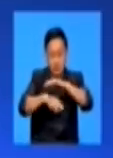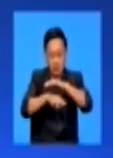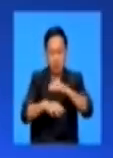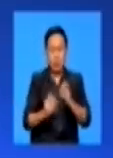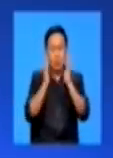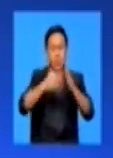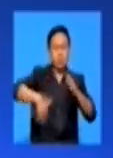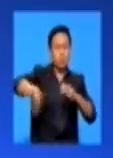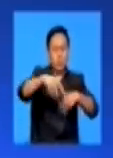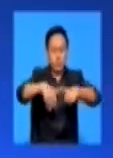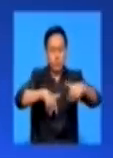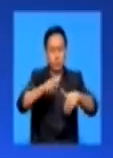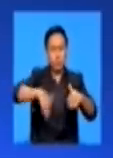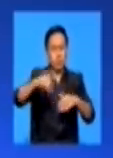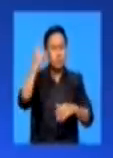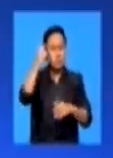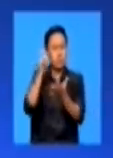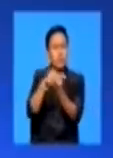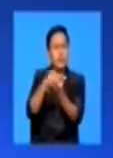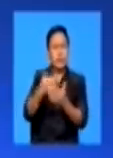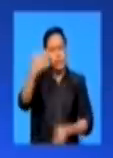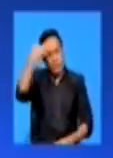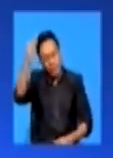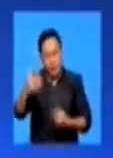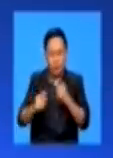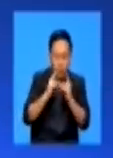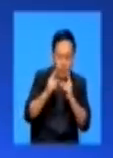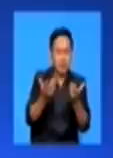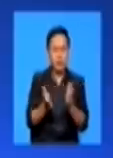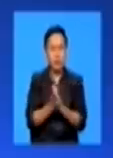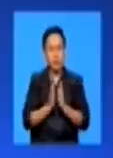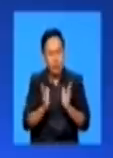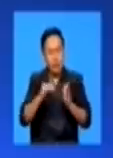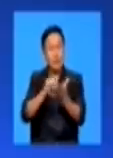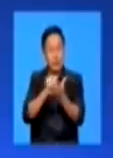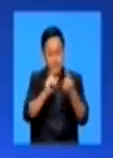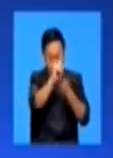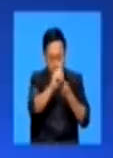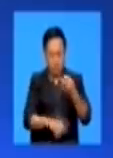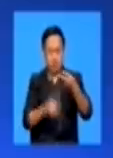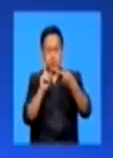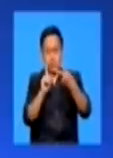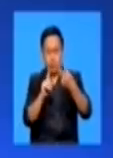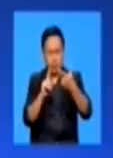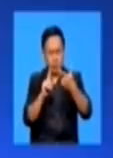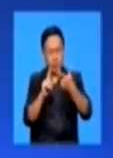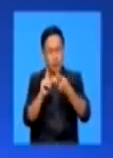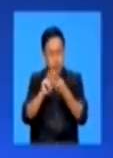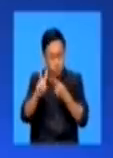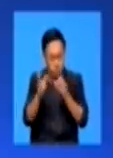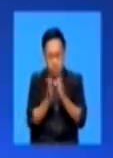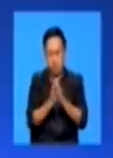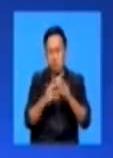ต้องเรียนรู้อ่ะง่ายๆอันที่2ภาษาอังกฤษเพื่อการธุรกิจใช่มั้ยอุตสาหกรรมอะไรแล้ว